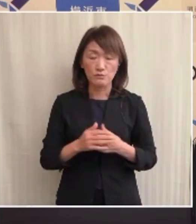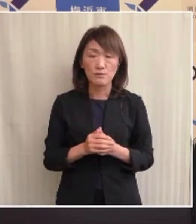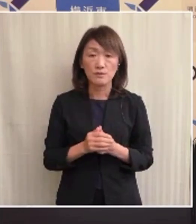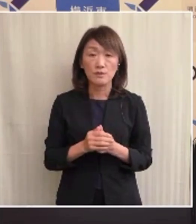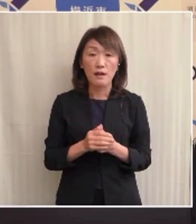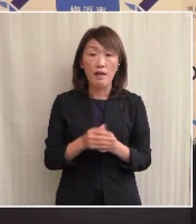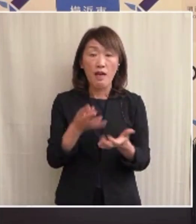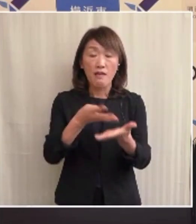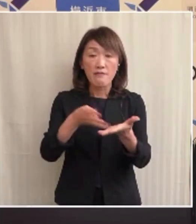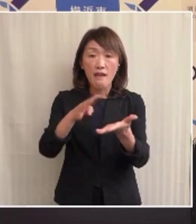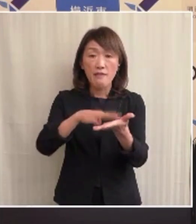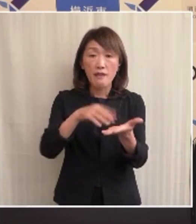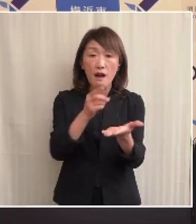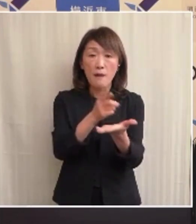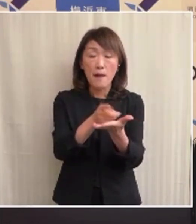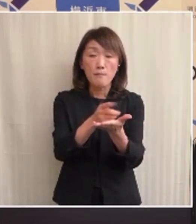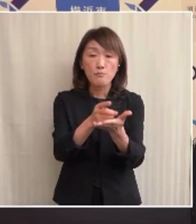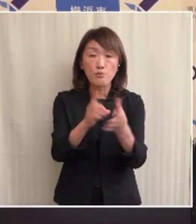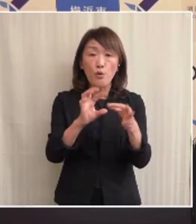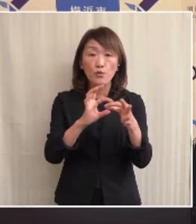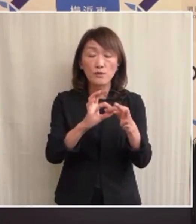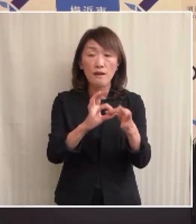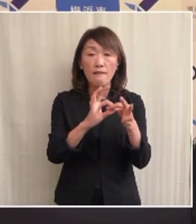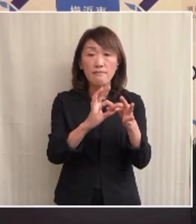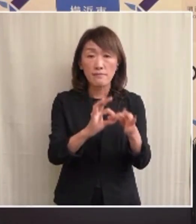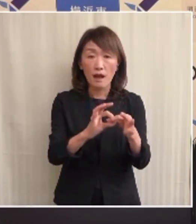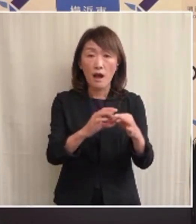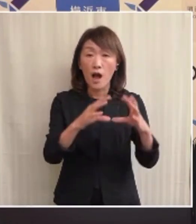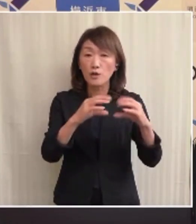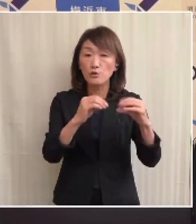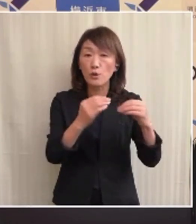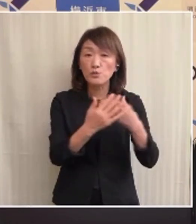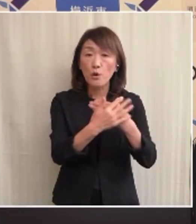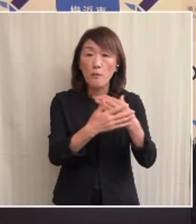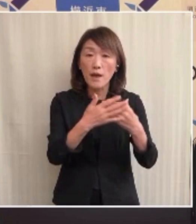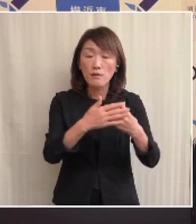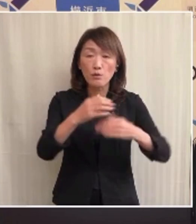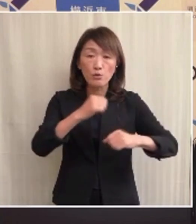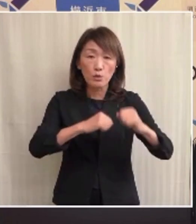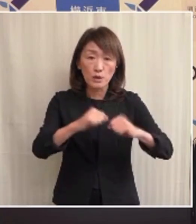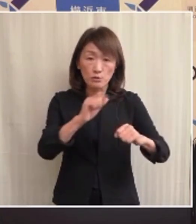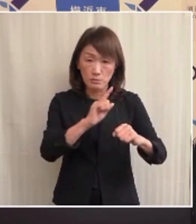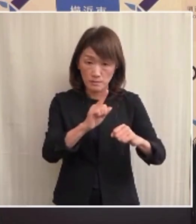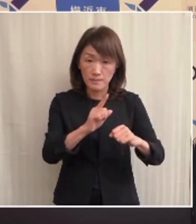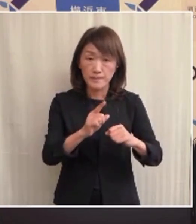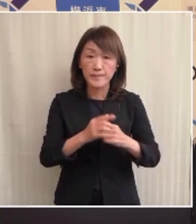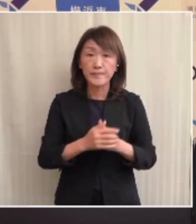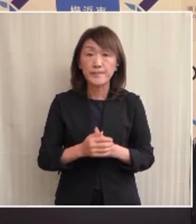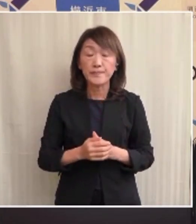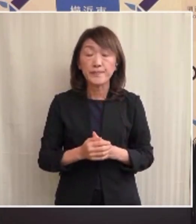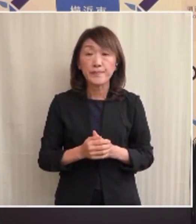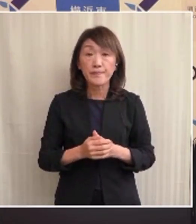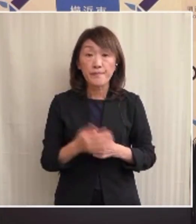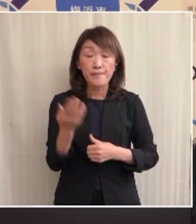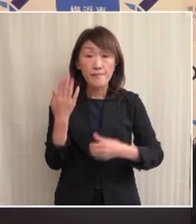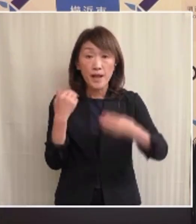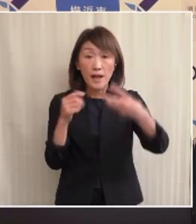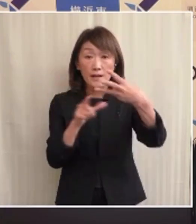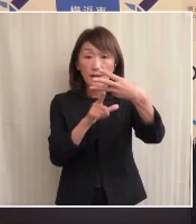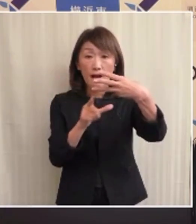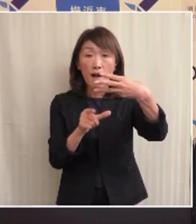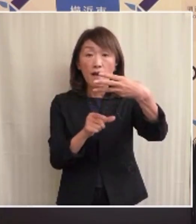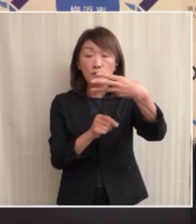ップを活用した、まずそのソフト面、での取り組みといたしまして、3月にです